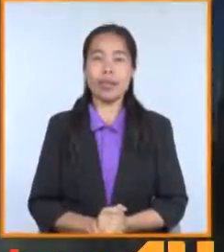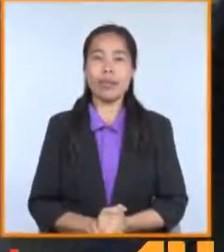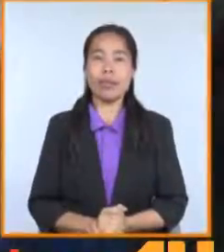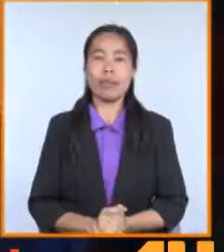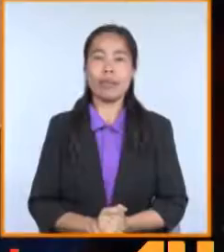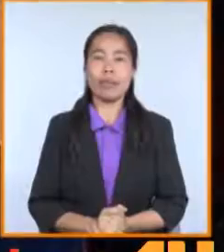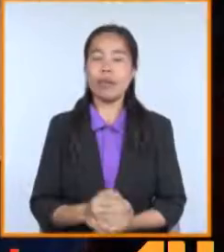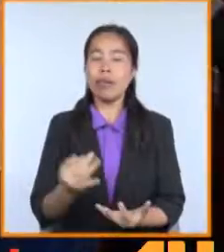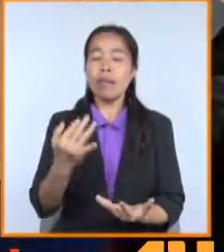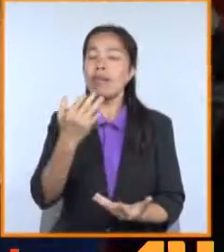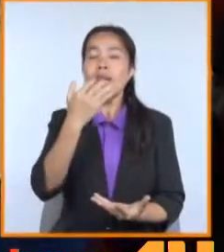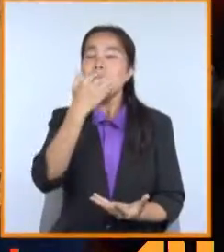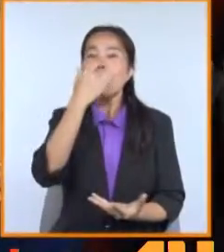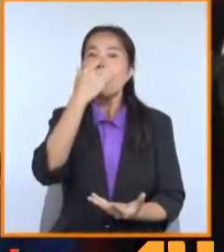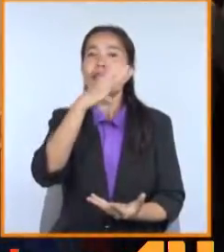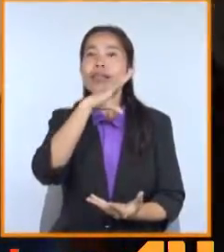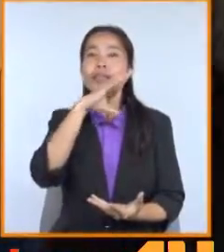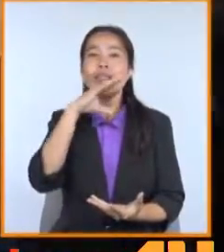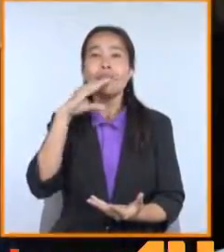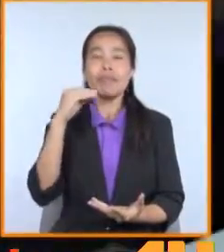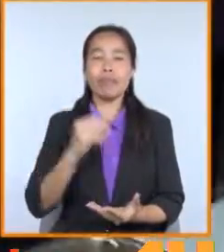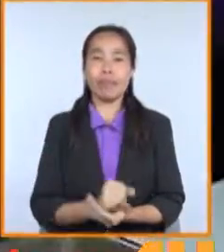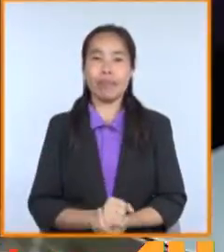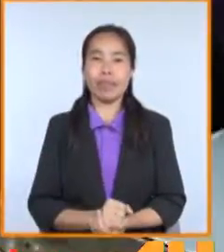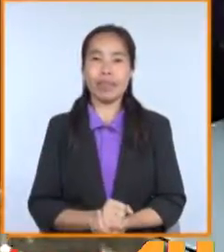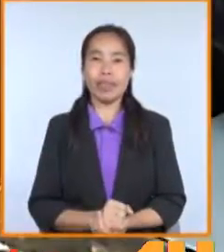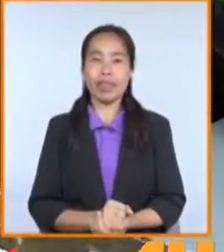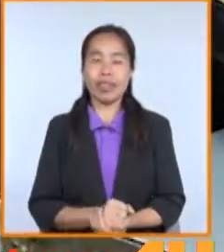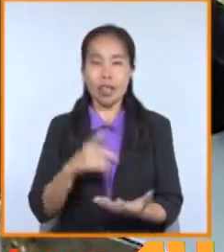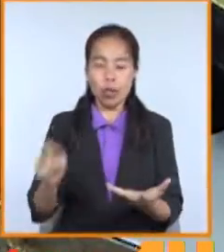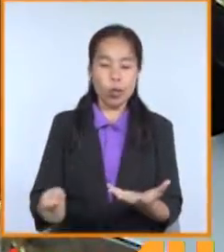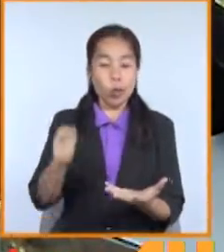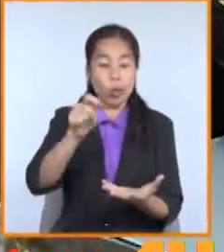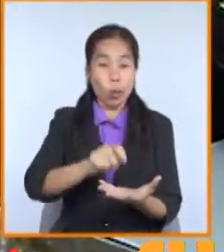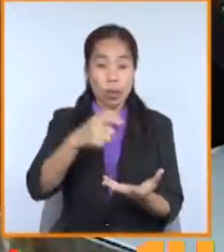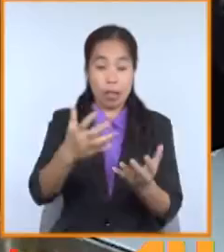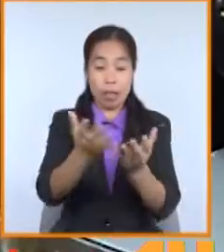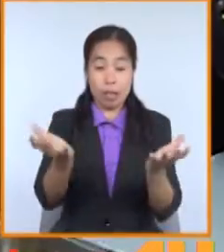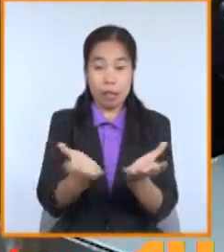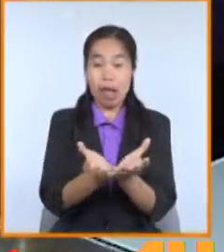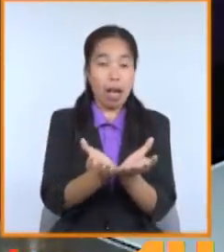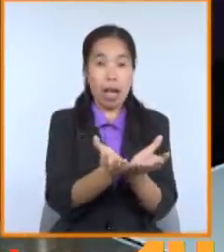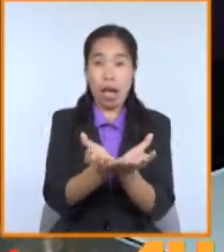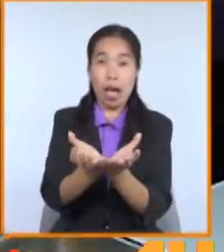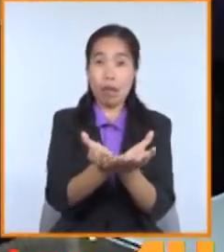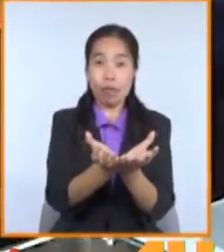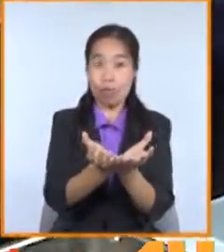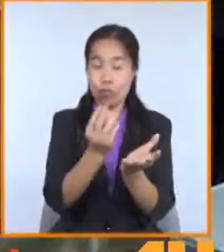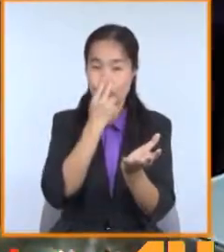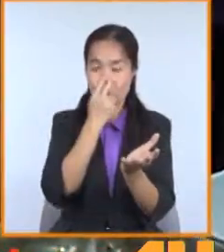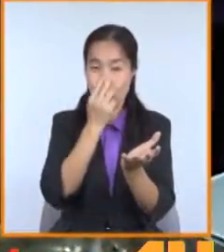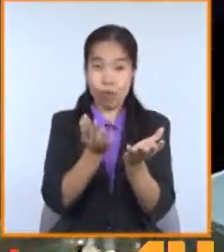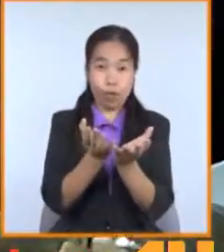ดูหอมกลุ่นใช่แล้วค่ะกลิ่นนี่ออกมาเลยนะคะจากนั้นท่านจะเอากะละมังข้าวปุ้นไปไหนต่อเดี๋ยวตามท่านไปดู